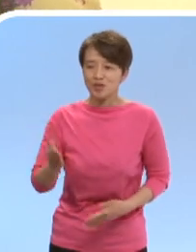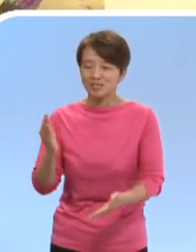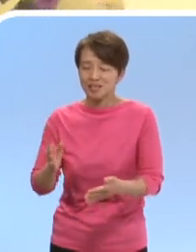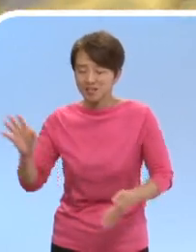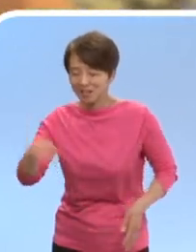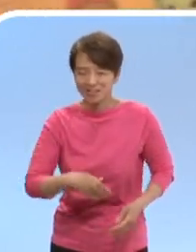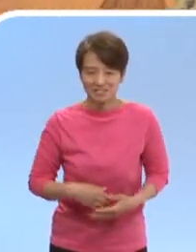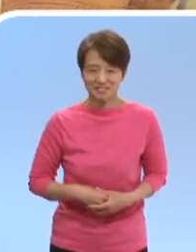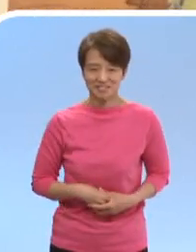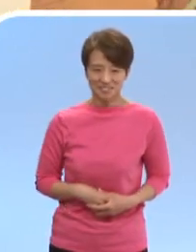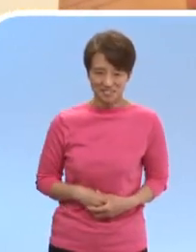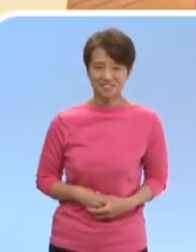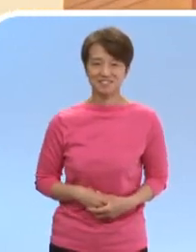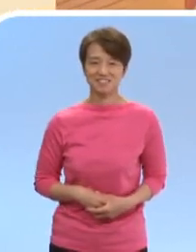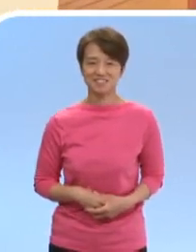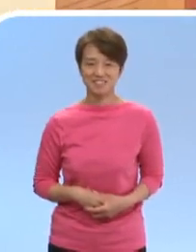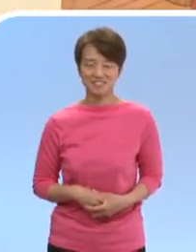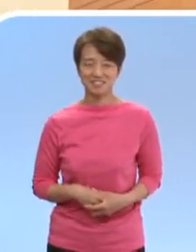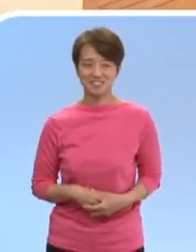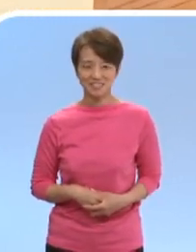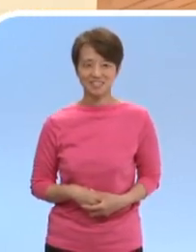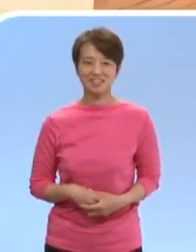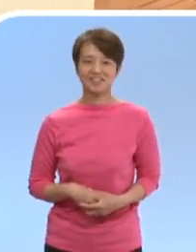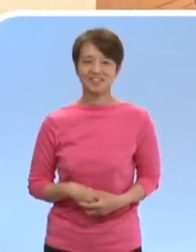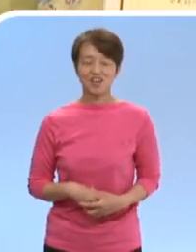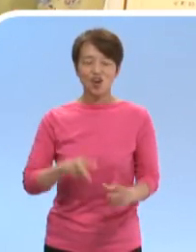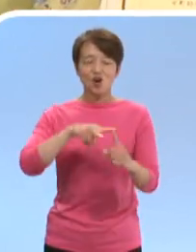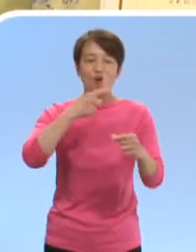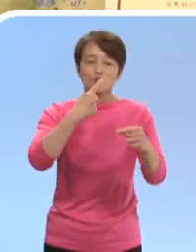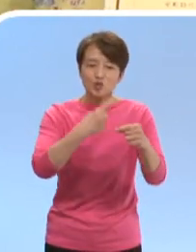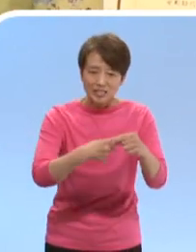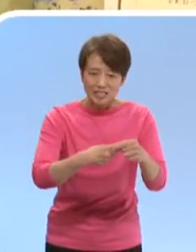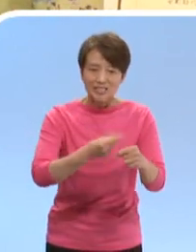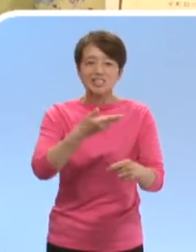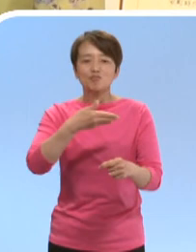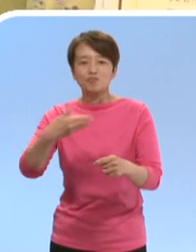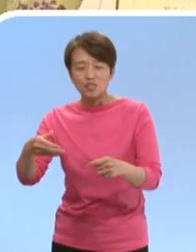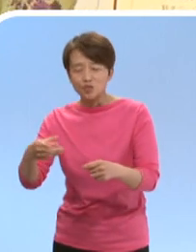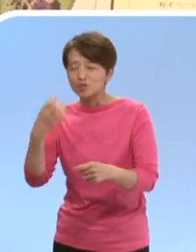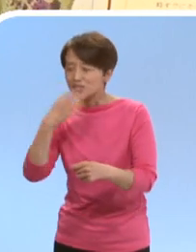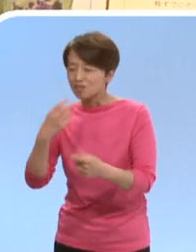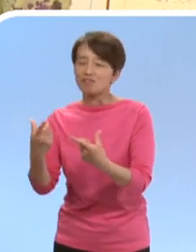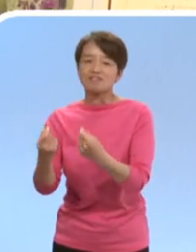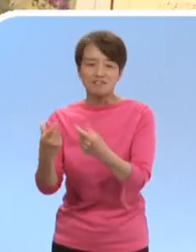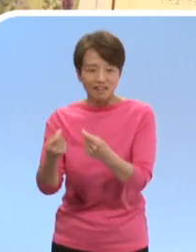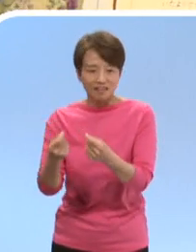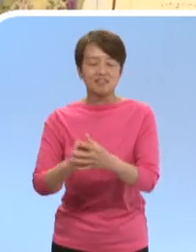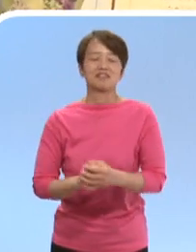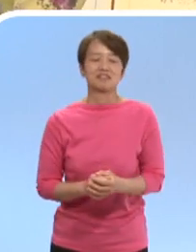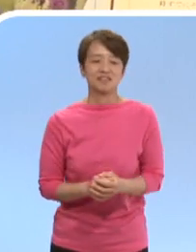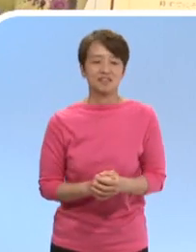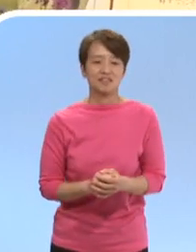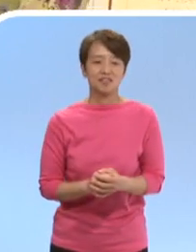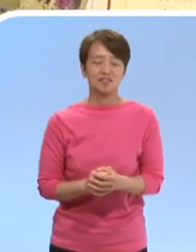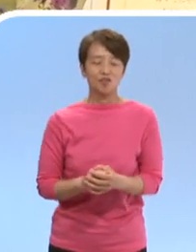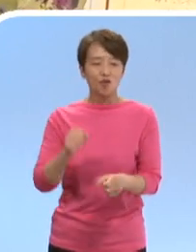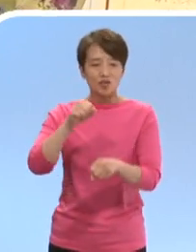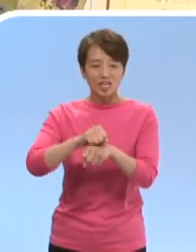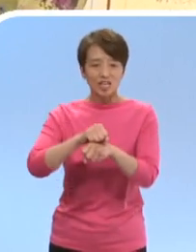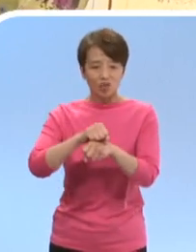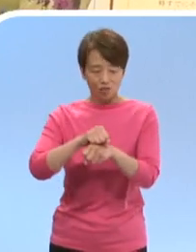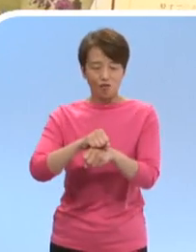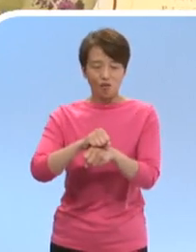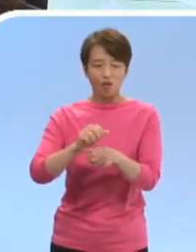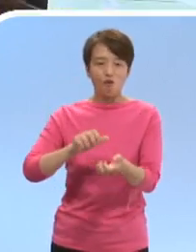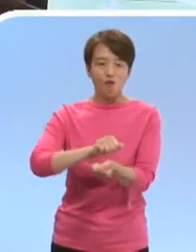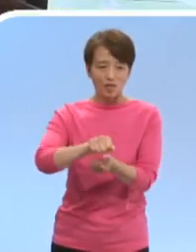忘れてる忘れた。 材料、材料、 小麦と水と塩ですね。 そうです、材料。はい、それらの材料を